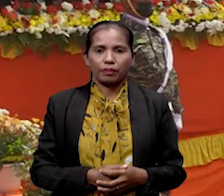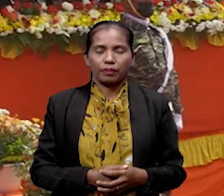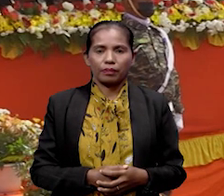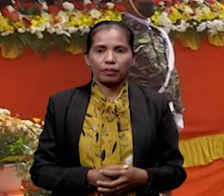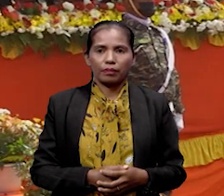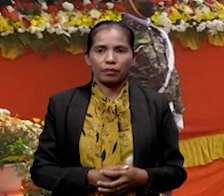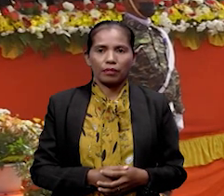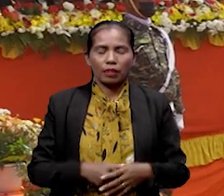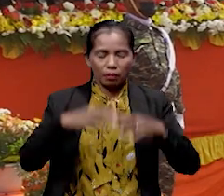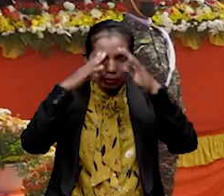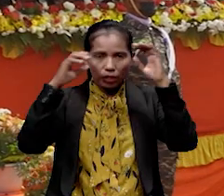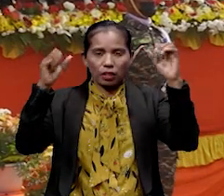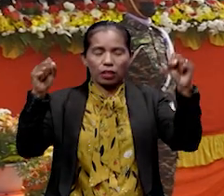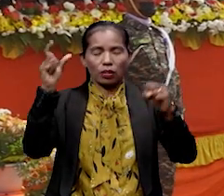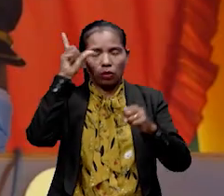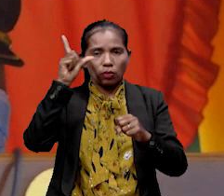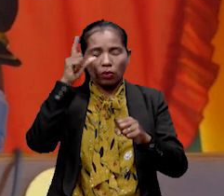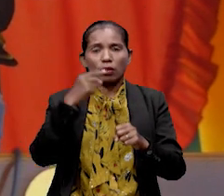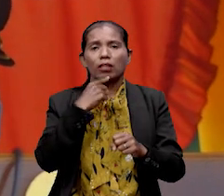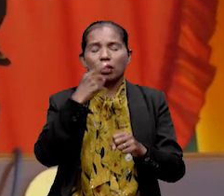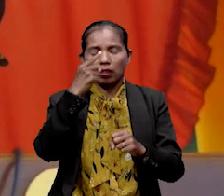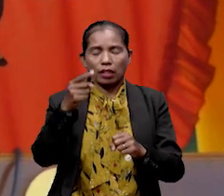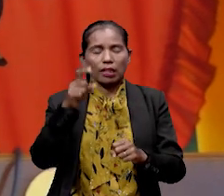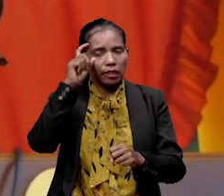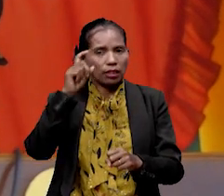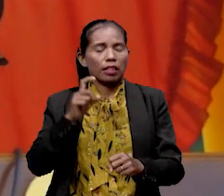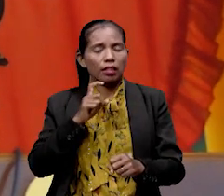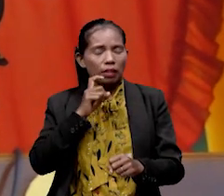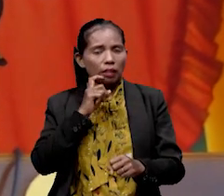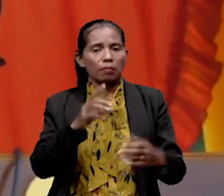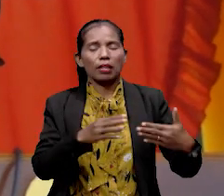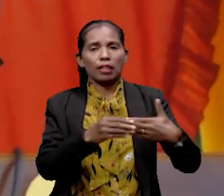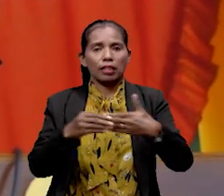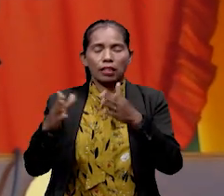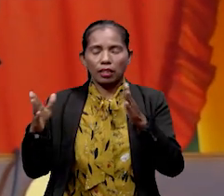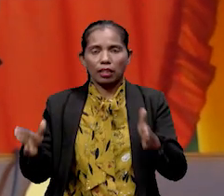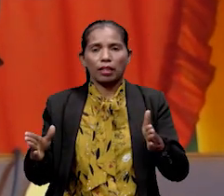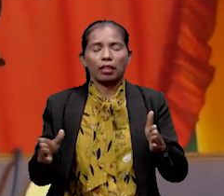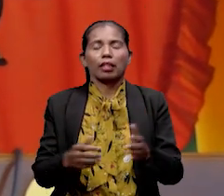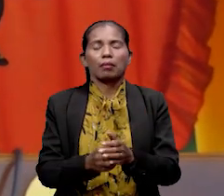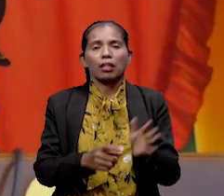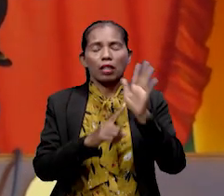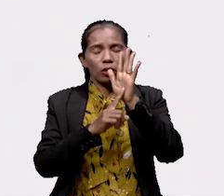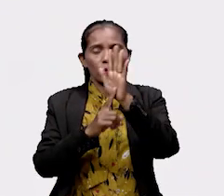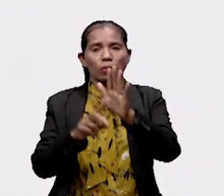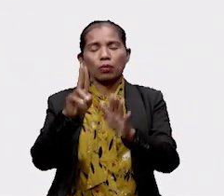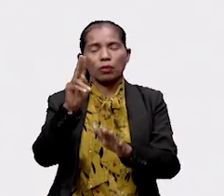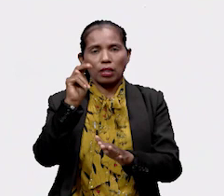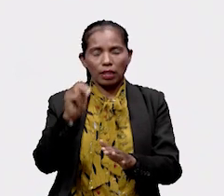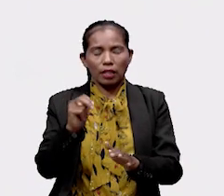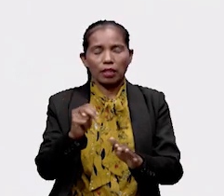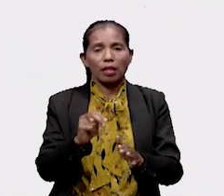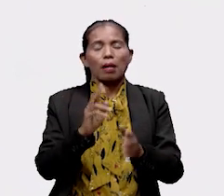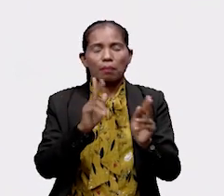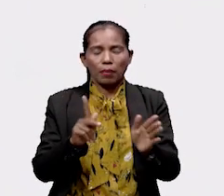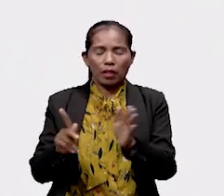Presidente Republika Francisco Guterres luolo hateten kaira lasanana Guzmán maklidera komando da luta ho dihato ba Nasoen Unidas planu da pas ho